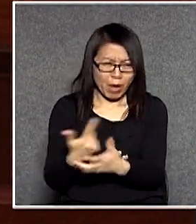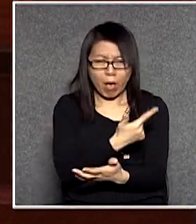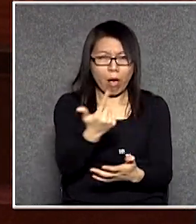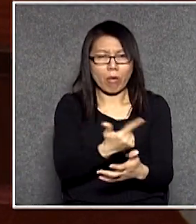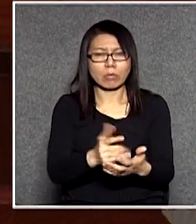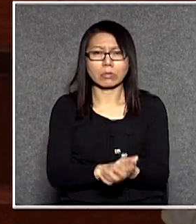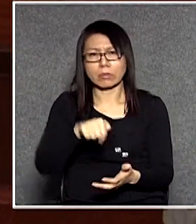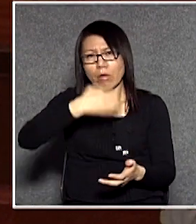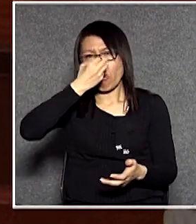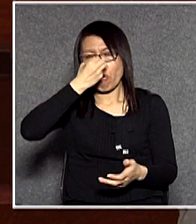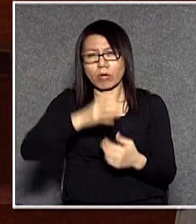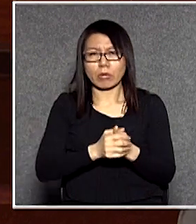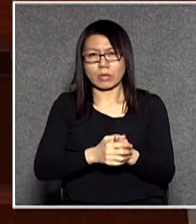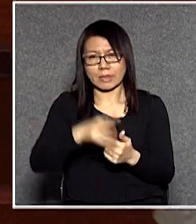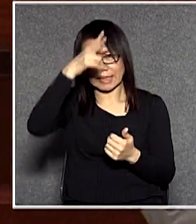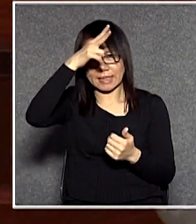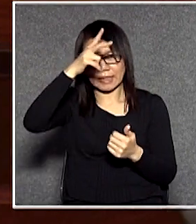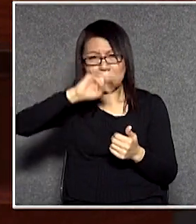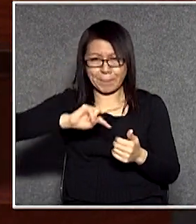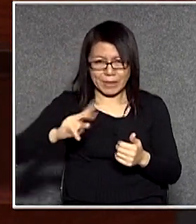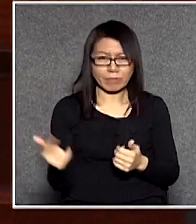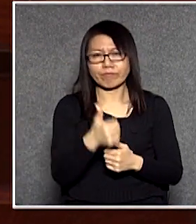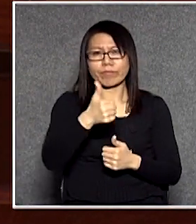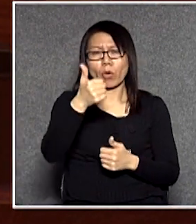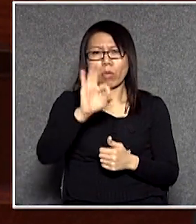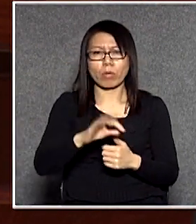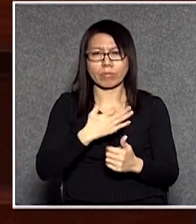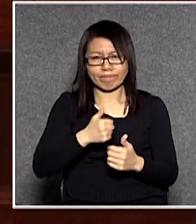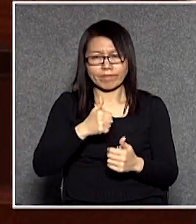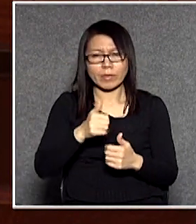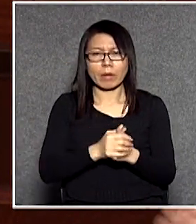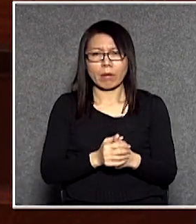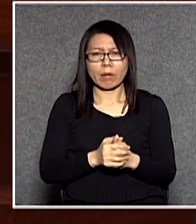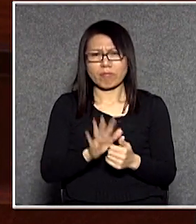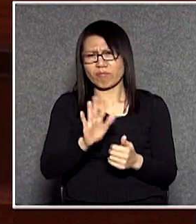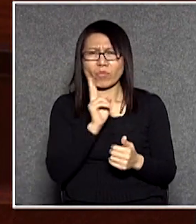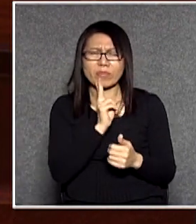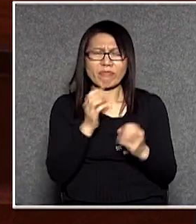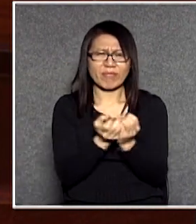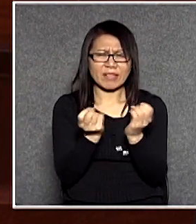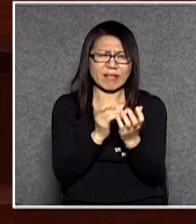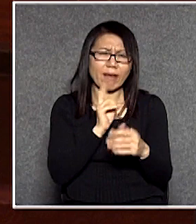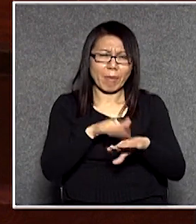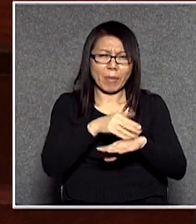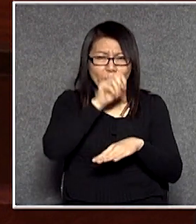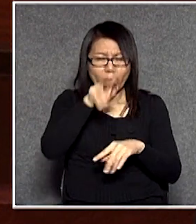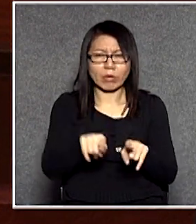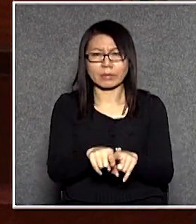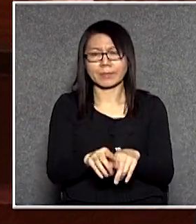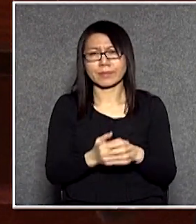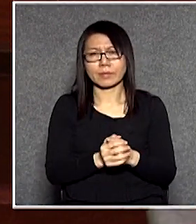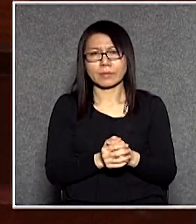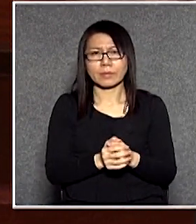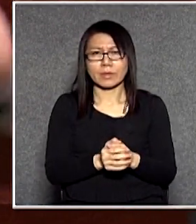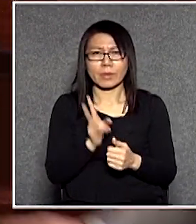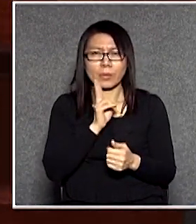你香港想呢個政治能夠成熟健全，係嘛？唔會發生我哋頭先所講嗰啲嘢，譬如我哋頭先提到嗰啲，喂，佢走去收